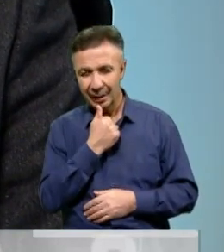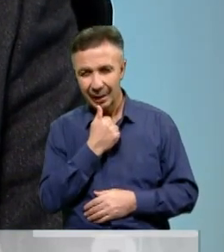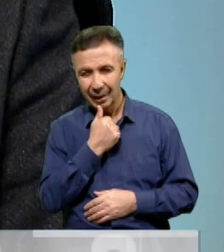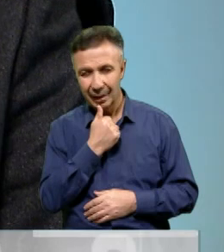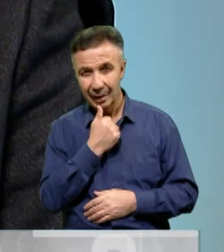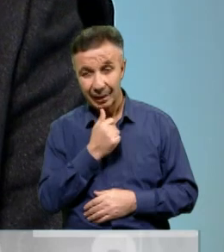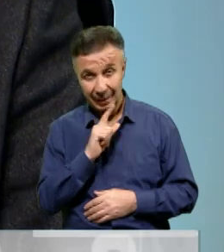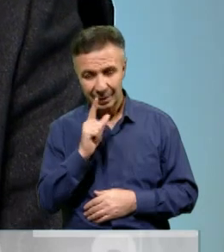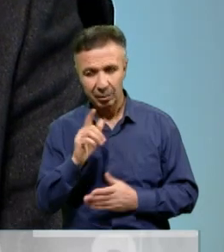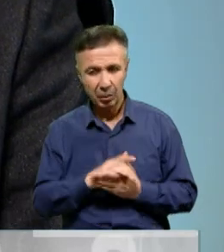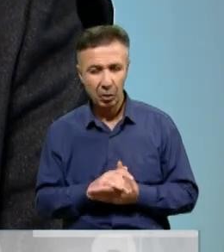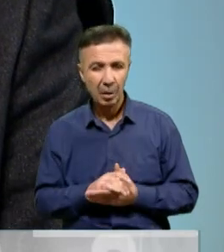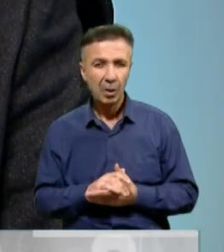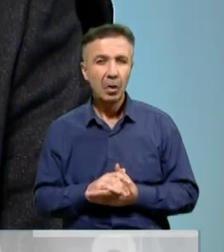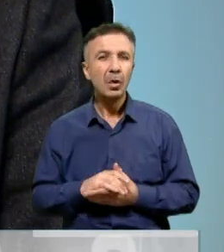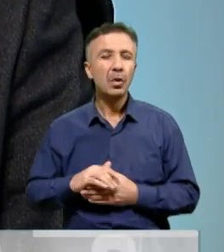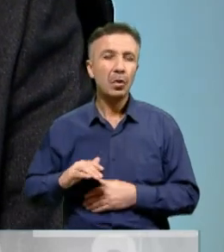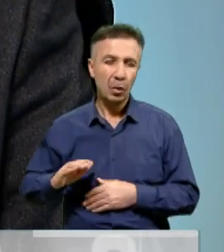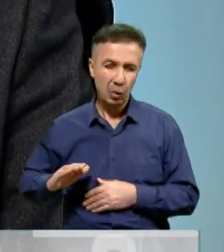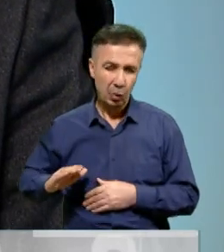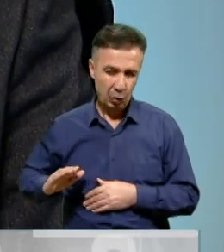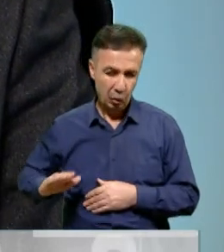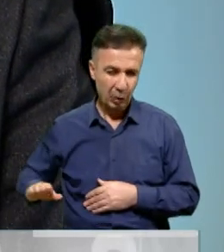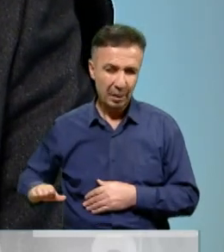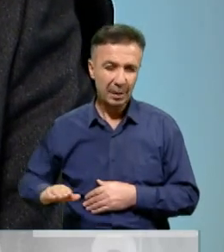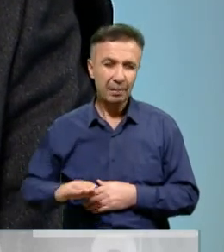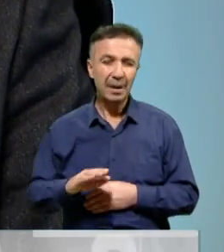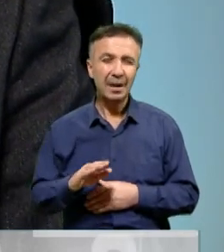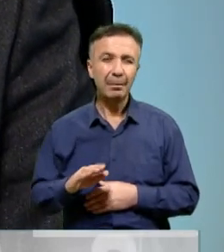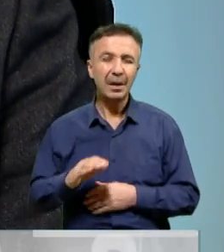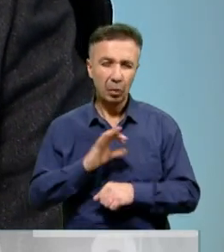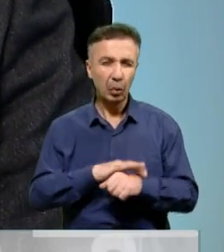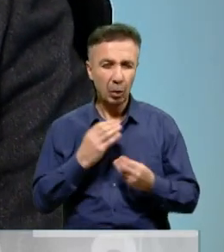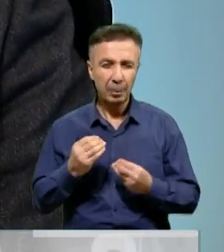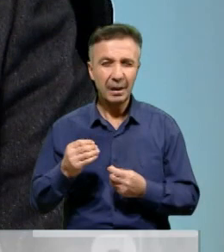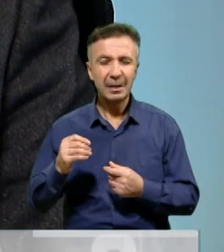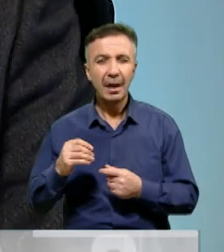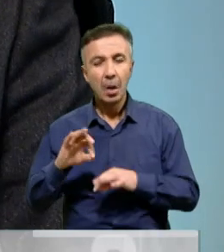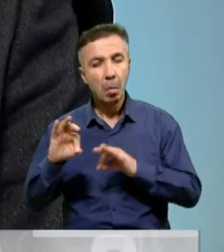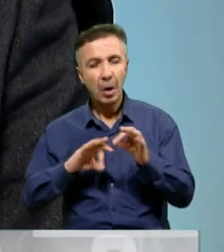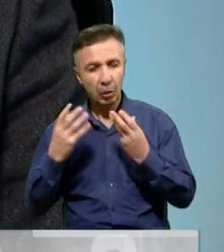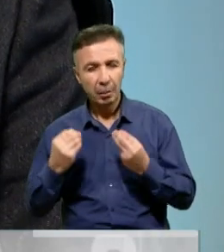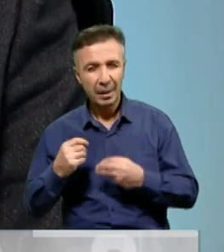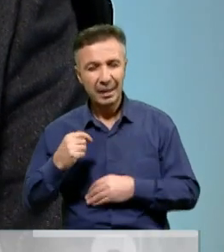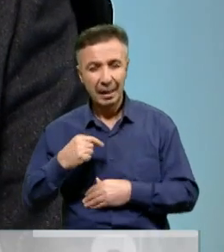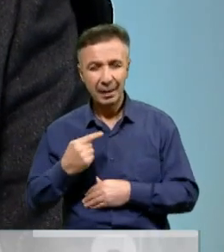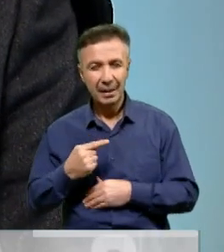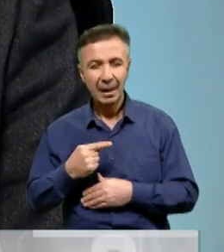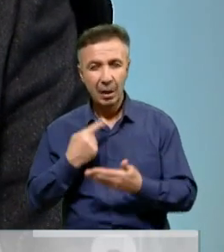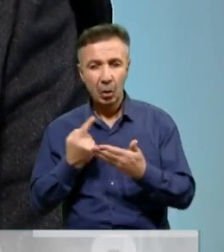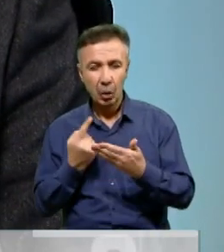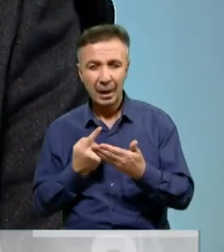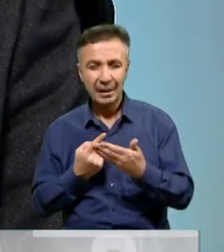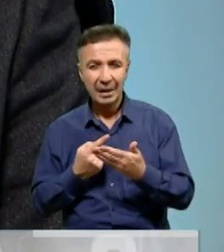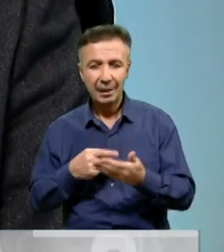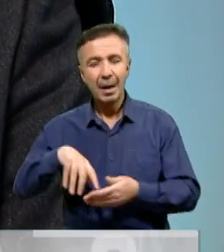%100 çocuklarınızdan biri tıp doktoru olsun, biri mühendis olsun ama biri de Allah'ın muhafızı olsun. Allah'ın kelamının muhafızı